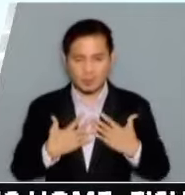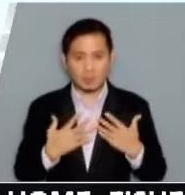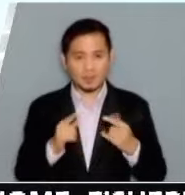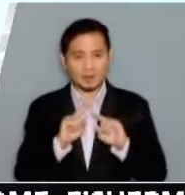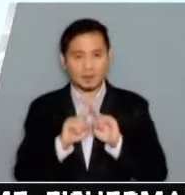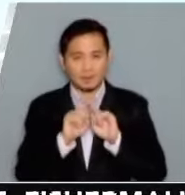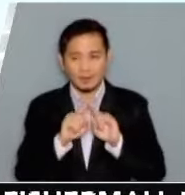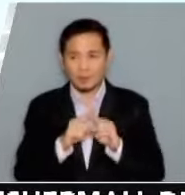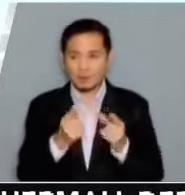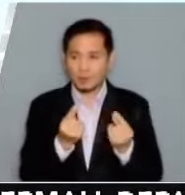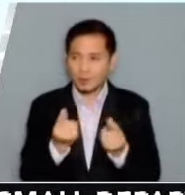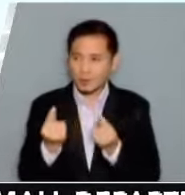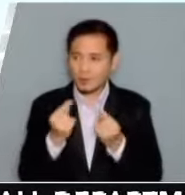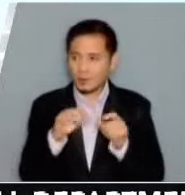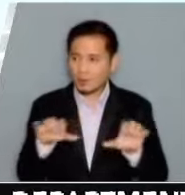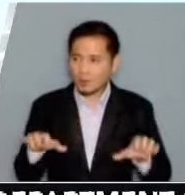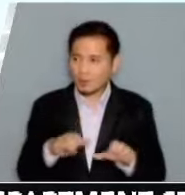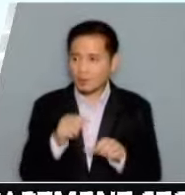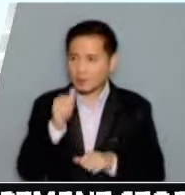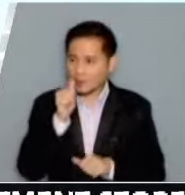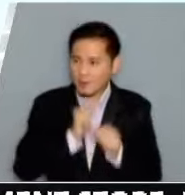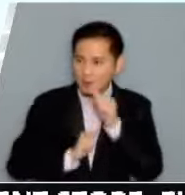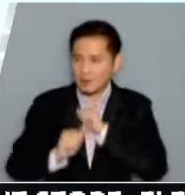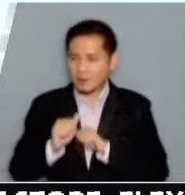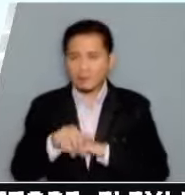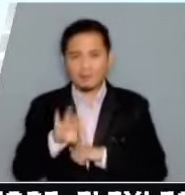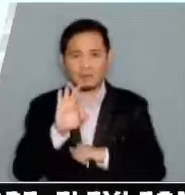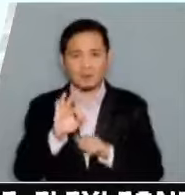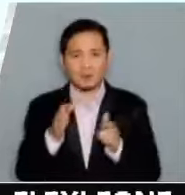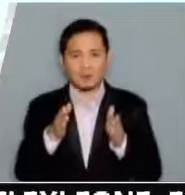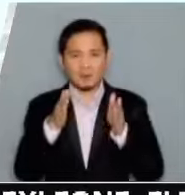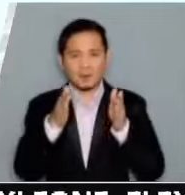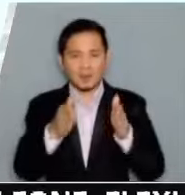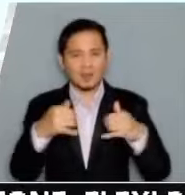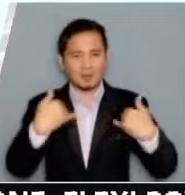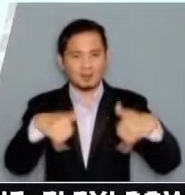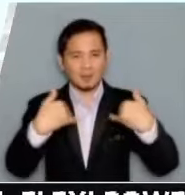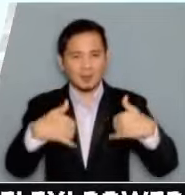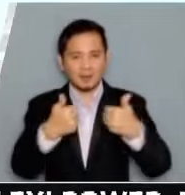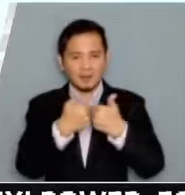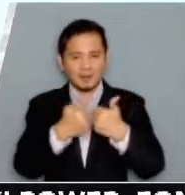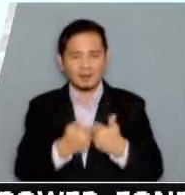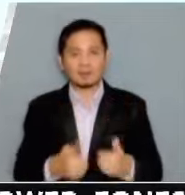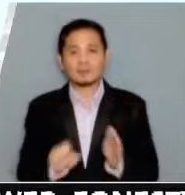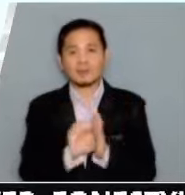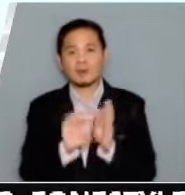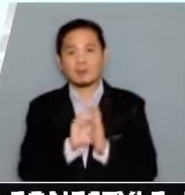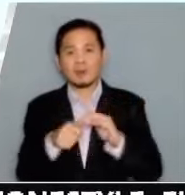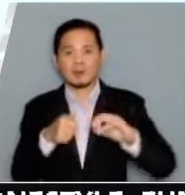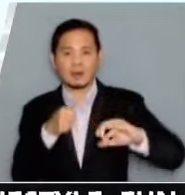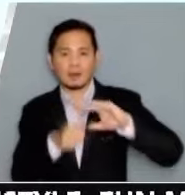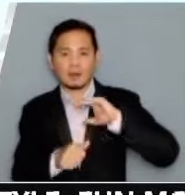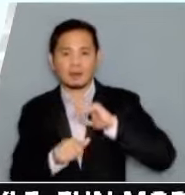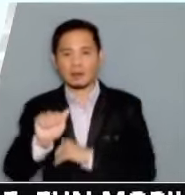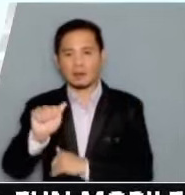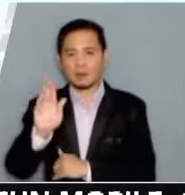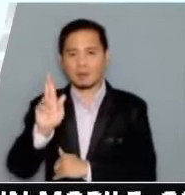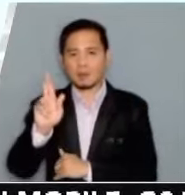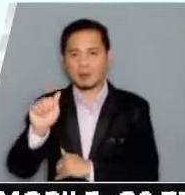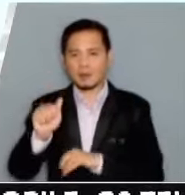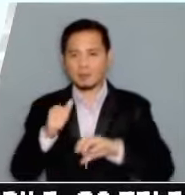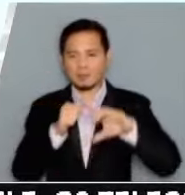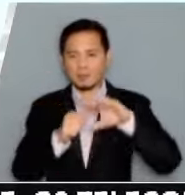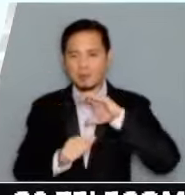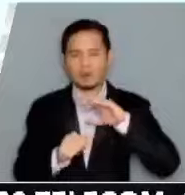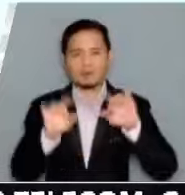at gagawa pa rin talaga ng paraan. Mm-hmm. I-relate daw dyan ang isang taga-Abra na in ngayon sa online, ang kakaibang volleyball